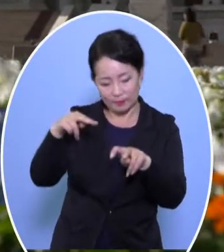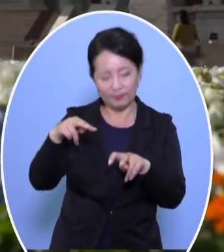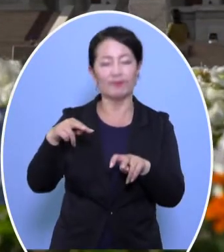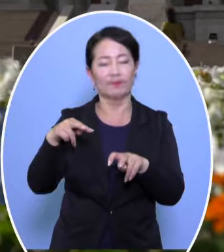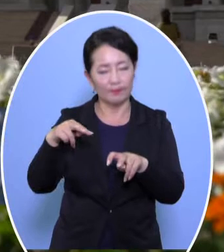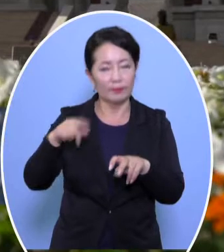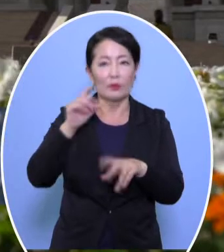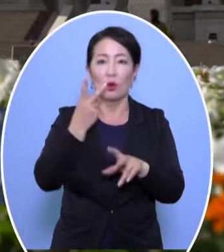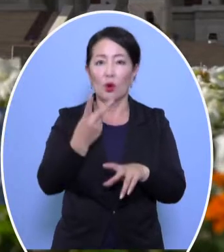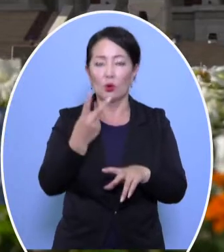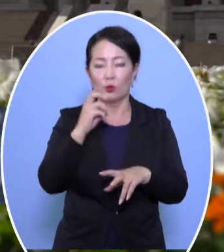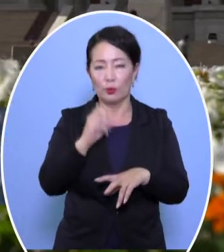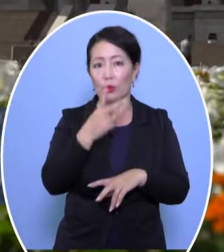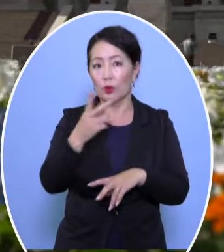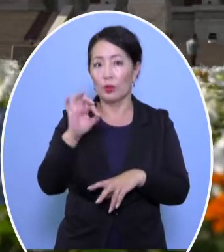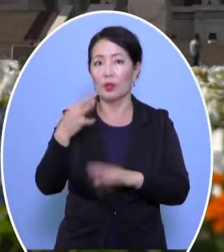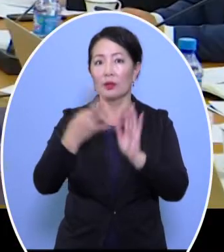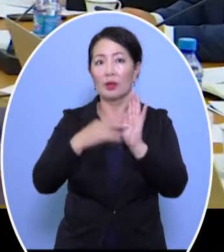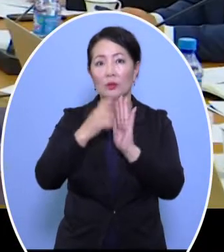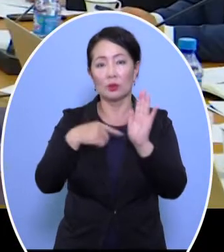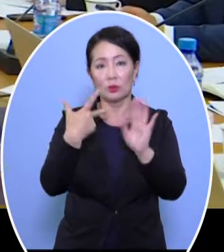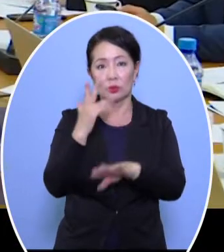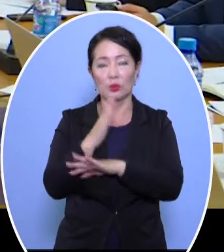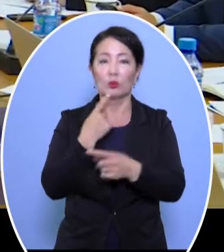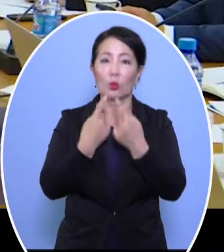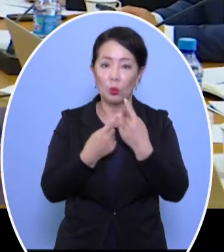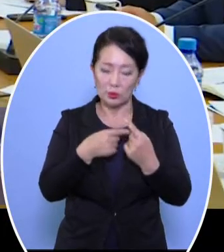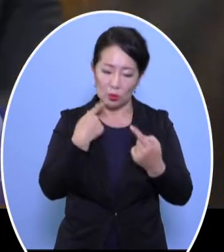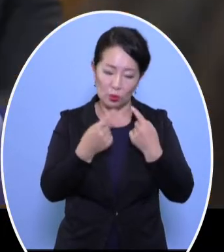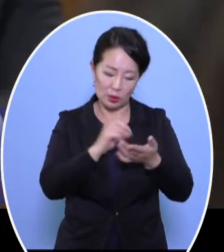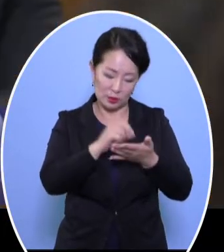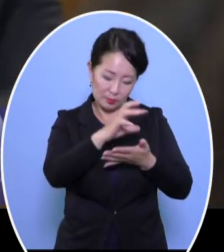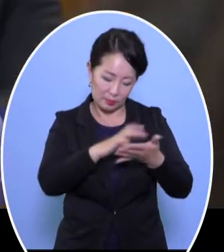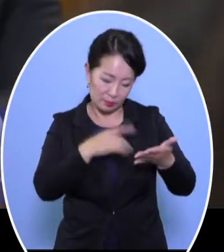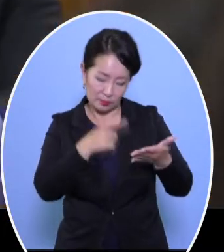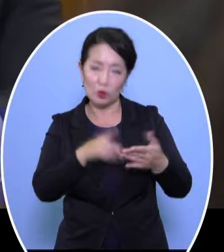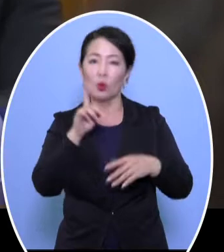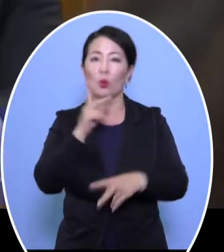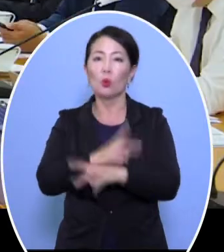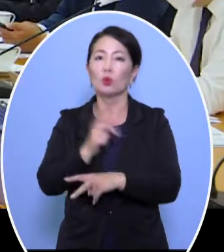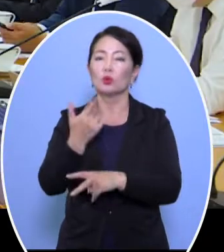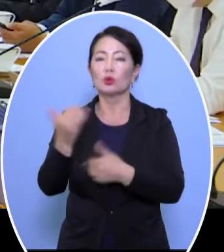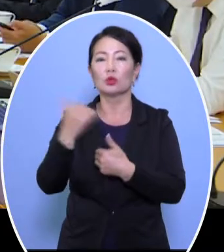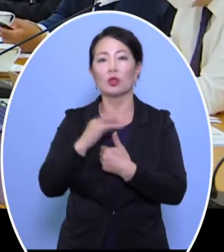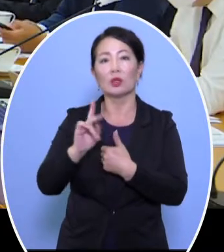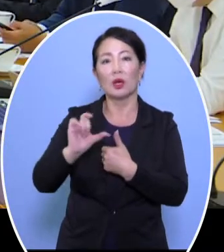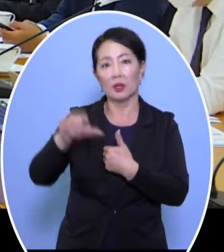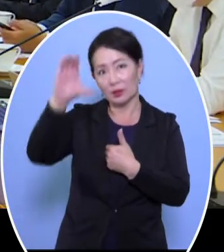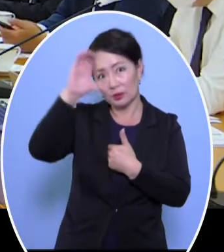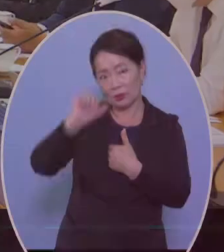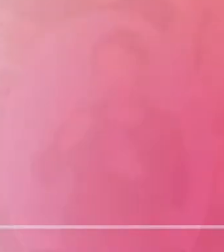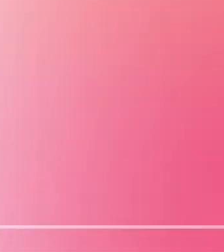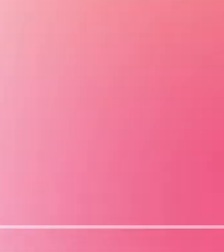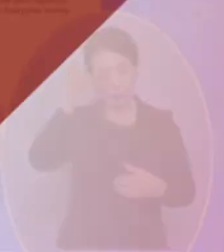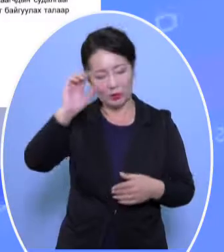оны 8 дугаар сарын 3-ны өдөр хуралдав. За энэ хуралдааны тэмдэглэлийг үндэслэн хуульцууд төрийн сайд, боловсрол соёл шинжлэх